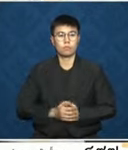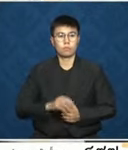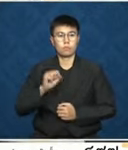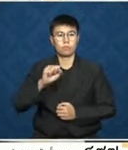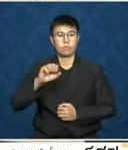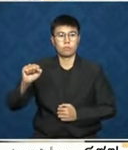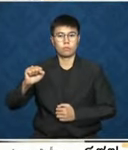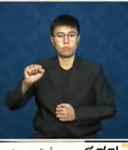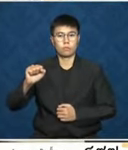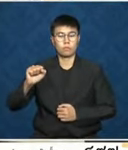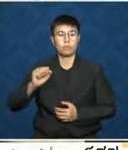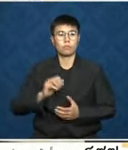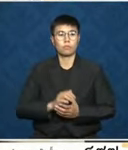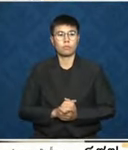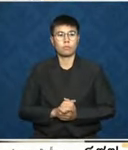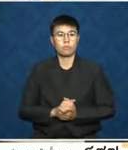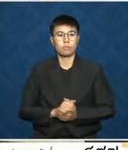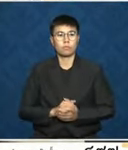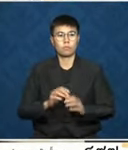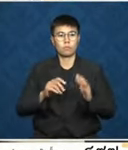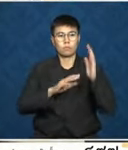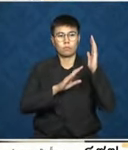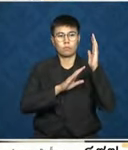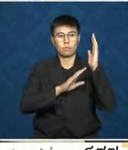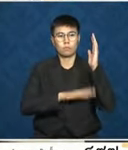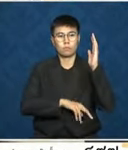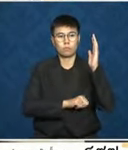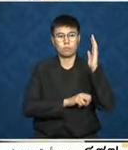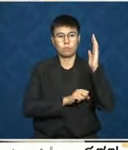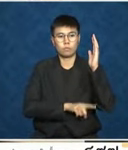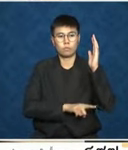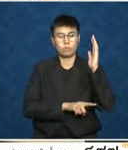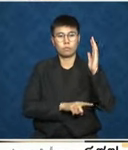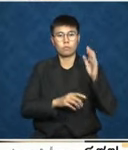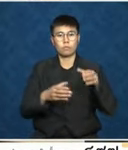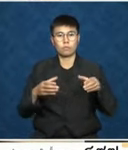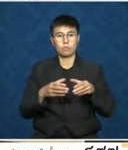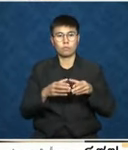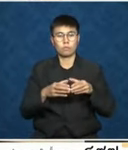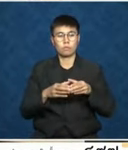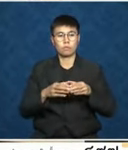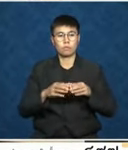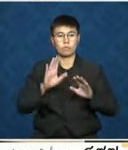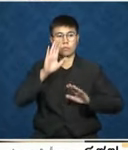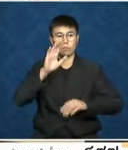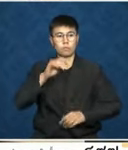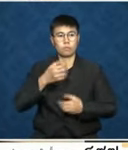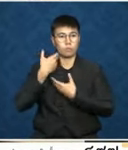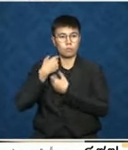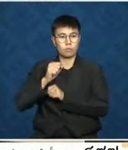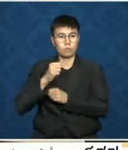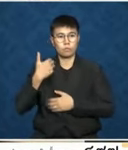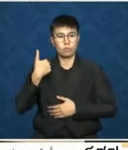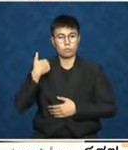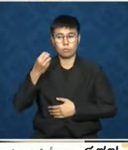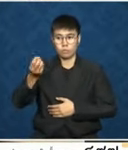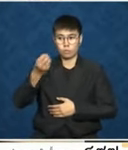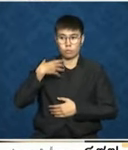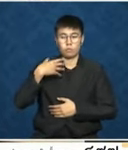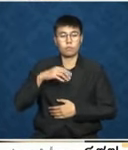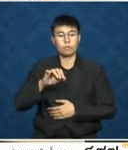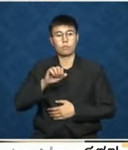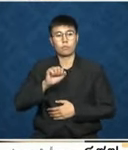สภาผู้แทนราษฎรนครศรีราชพรรคประชาธิปัตย์ผมได้รับเรื่องร้องเรียนจากนายวิเชียรสุวรรณสุขสมาชิกองค์